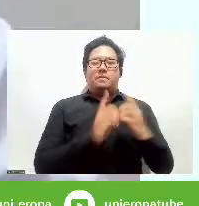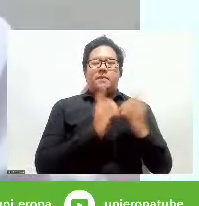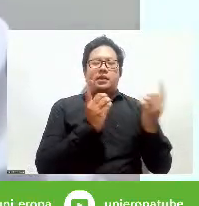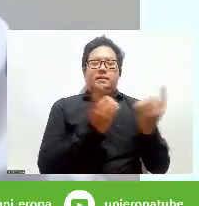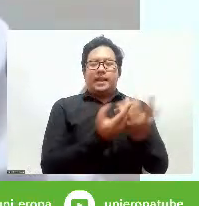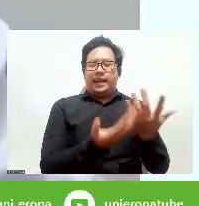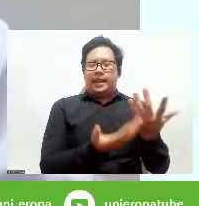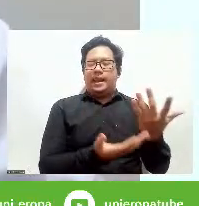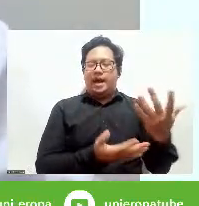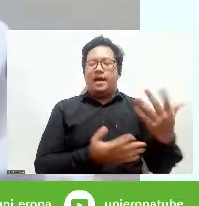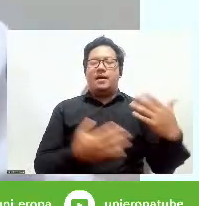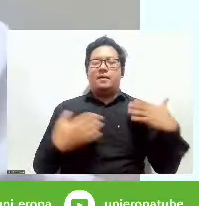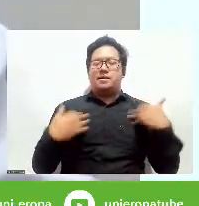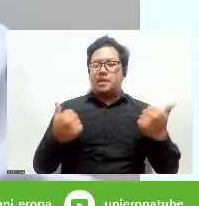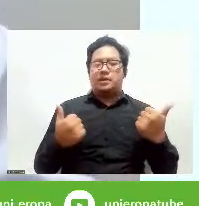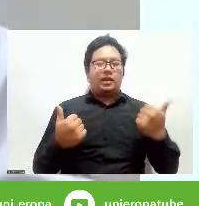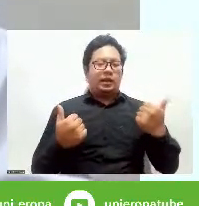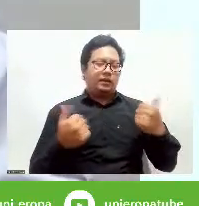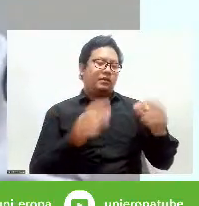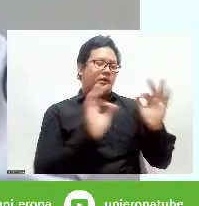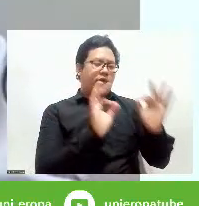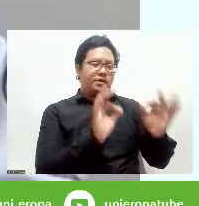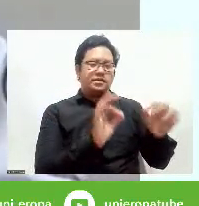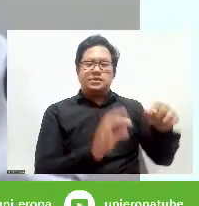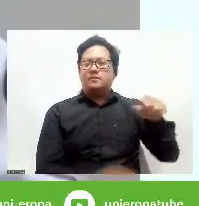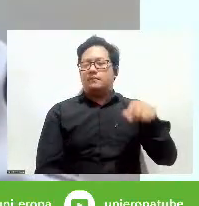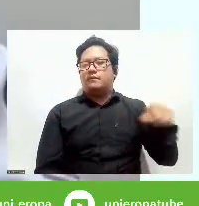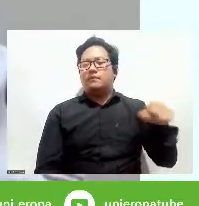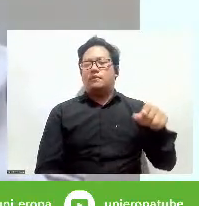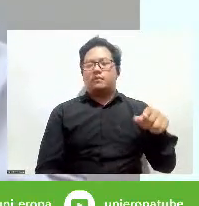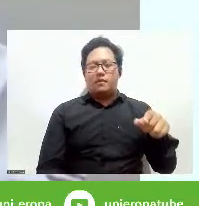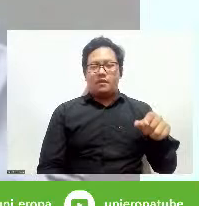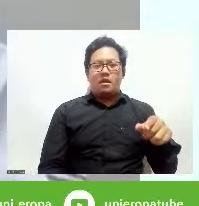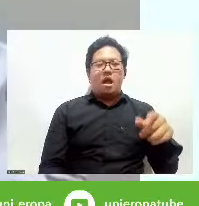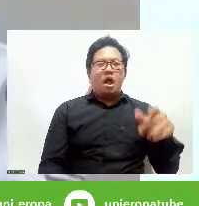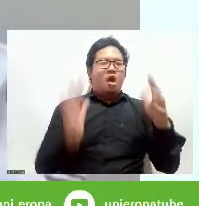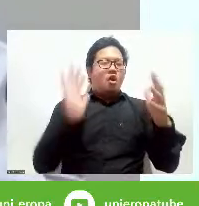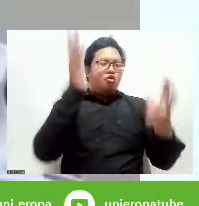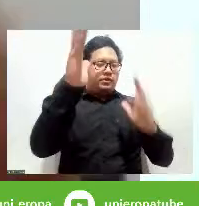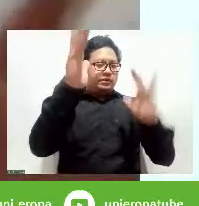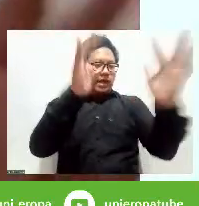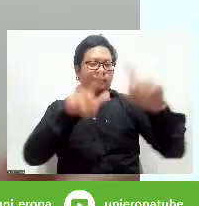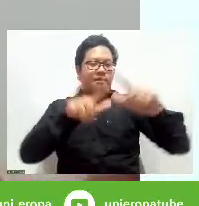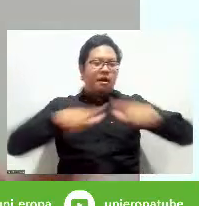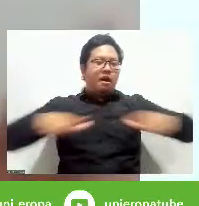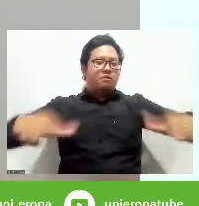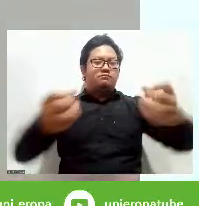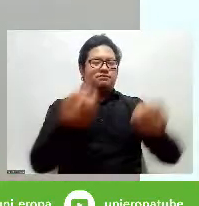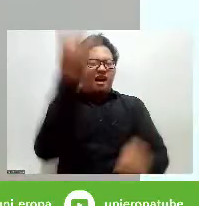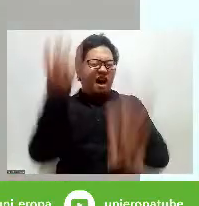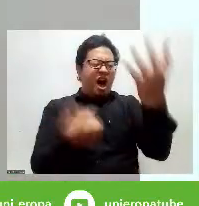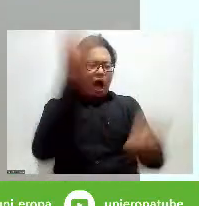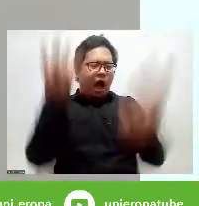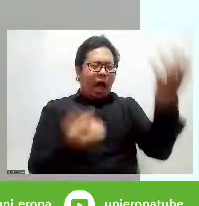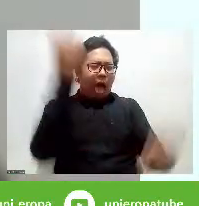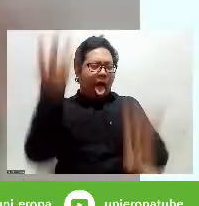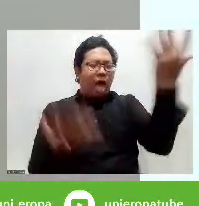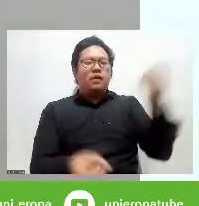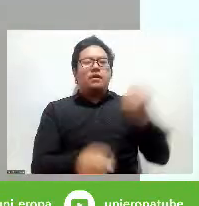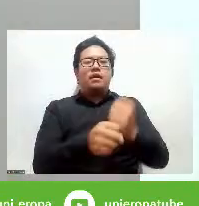Hai dari kebakaran hutan dan lahan itu hampir empat puluh persennya itu gara-gara gambut